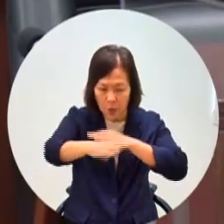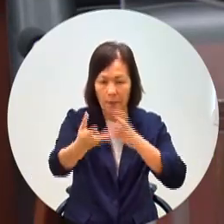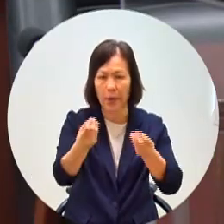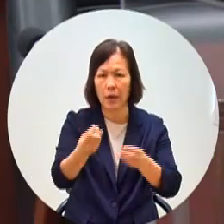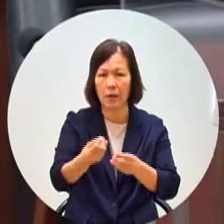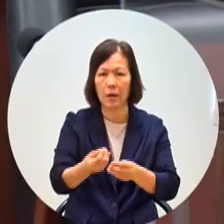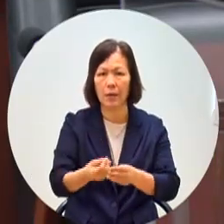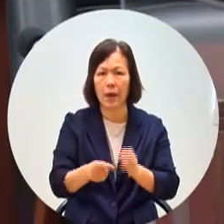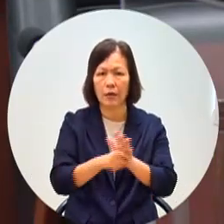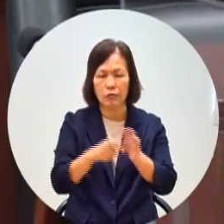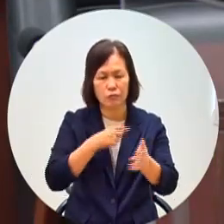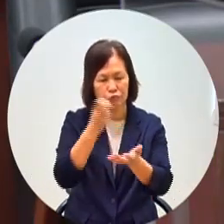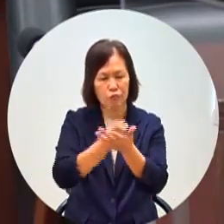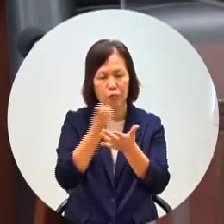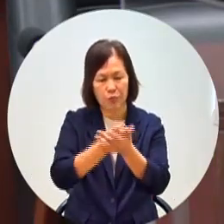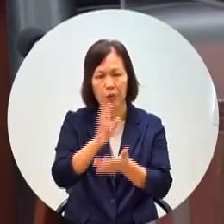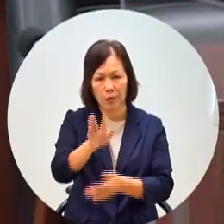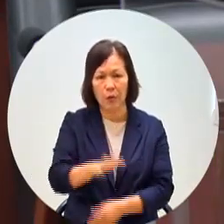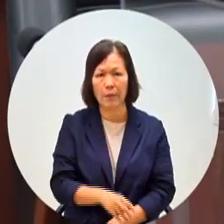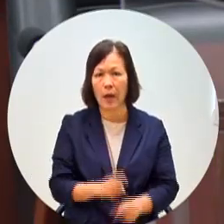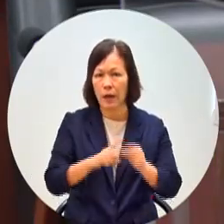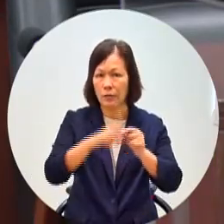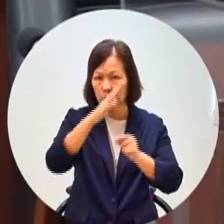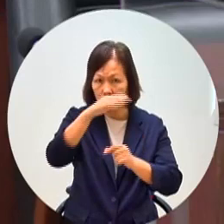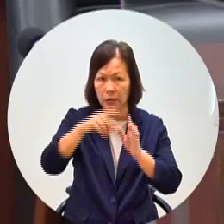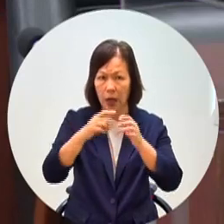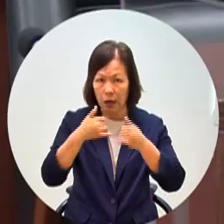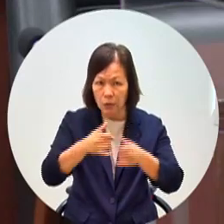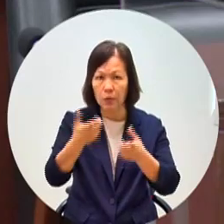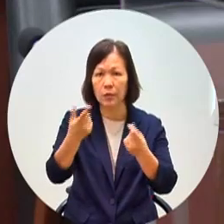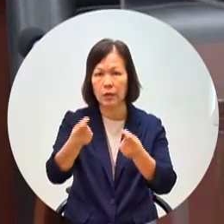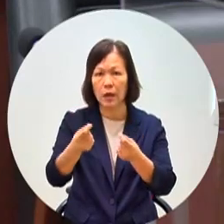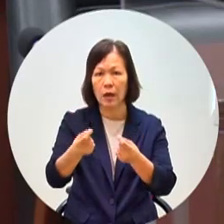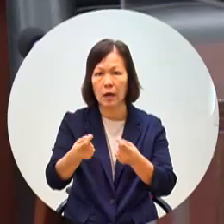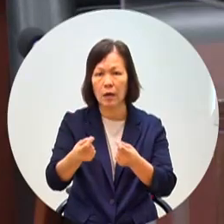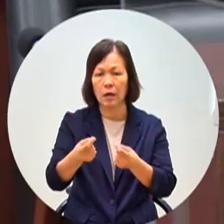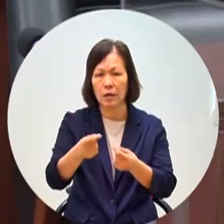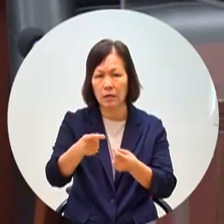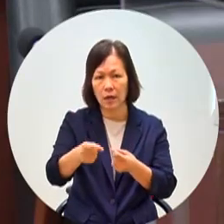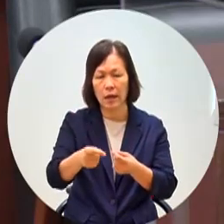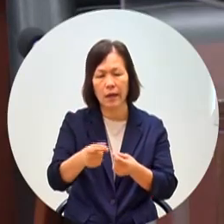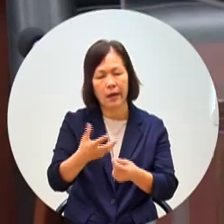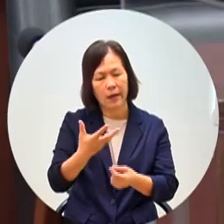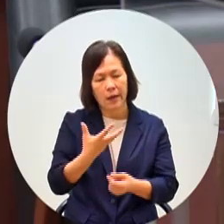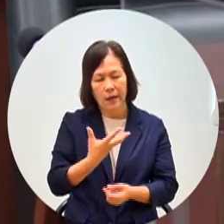所以还蛮严重的。那我们中山路二段2巷53号道路，